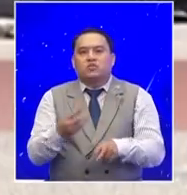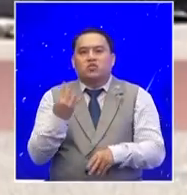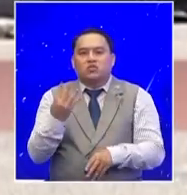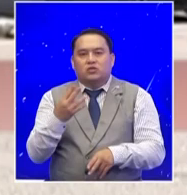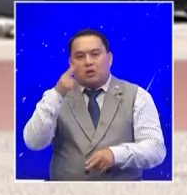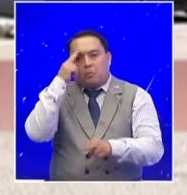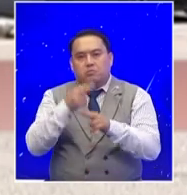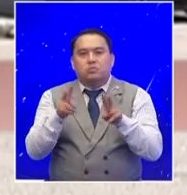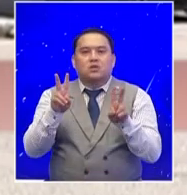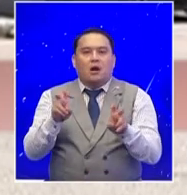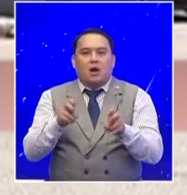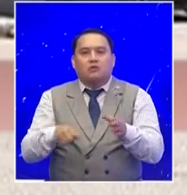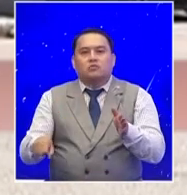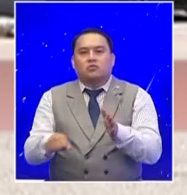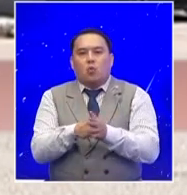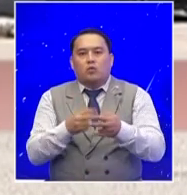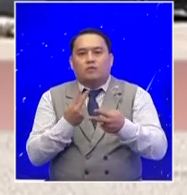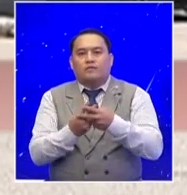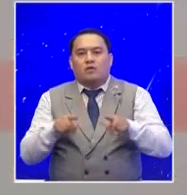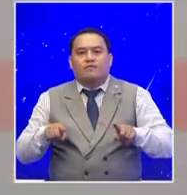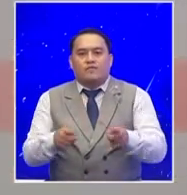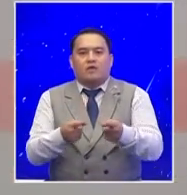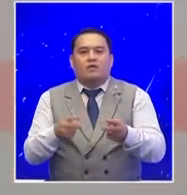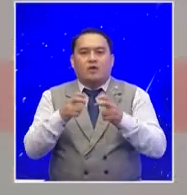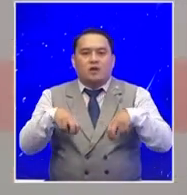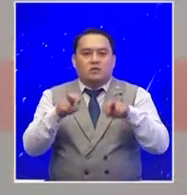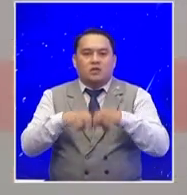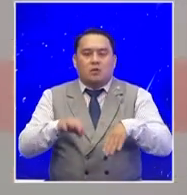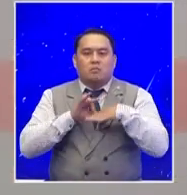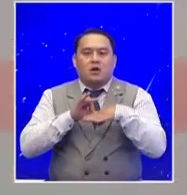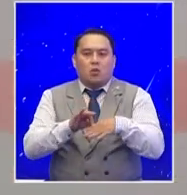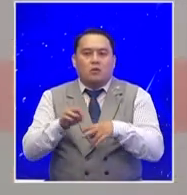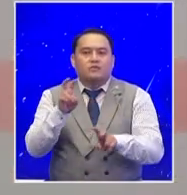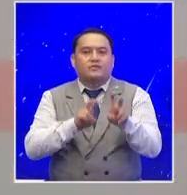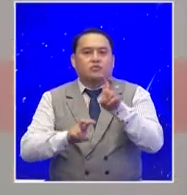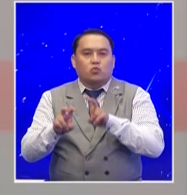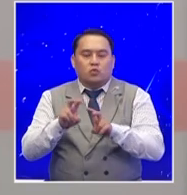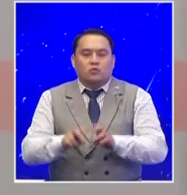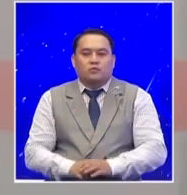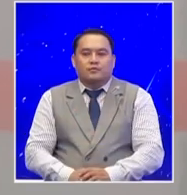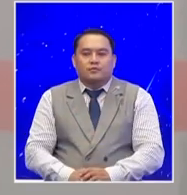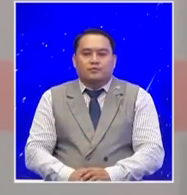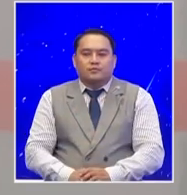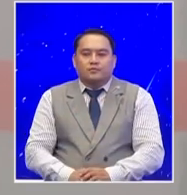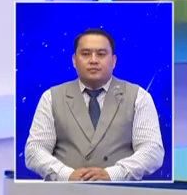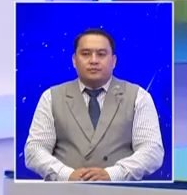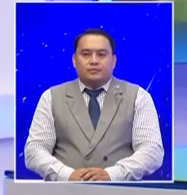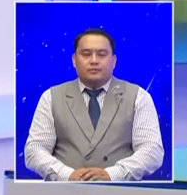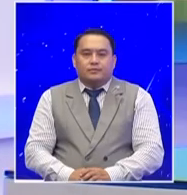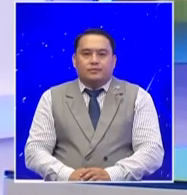брата». Стрелявшего заключили под стражу. В настоящее время ведется расследование и поиск сообщников.